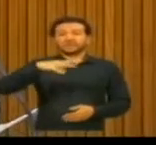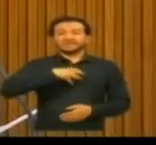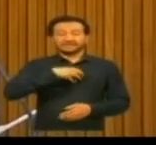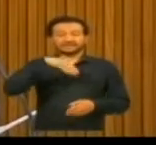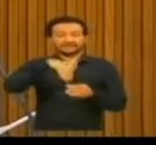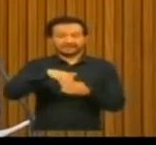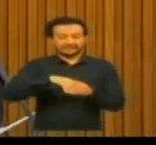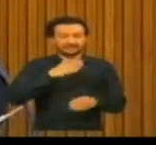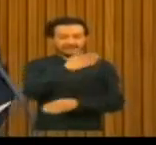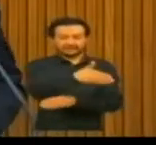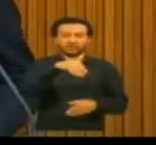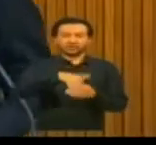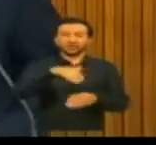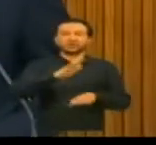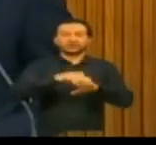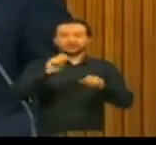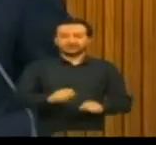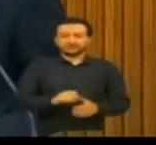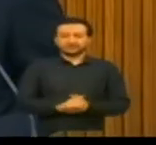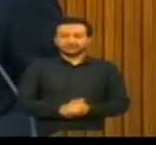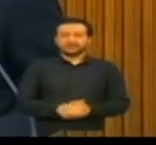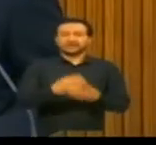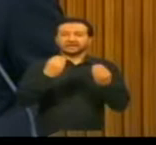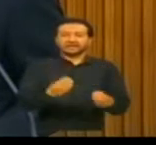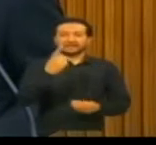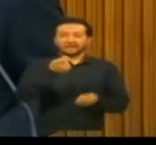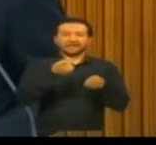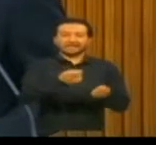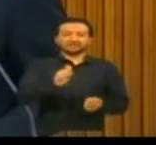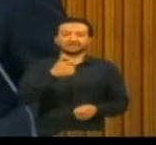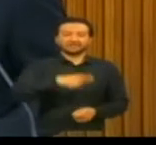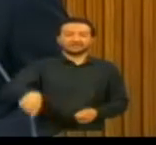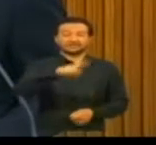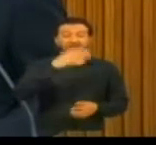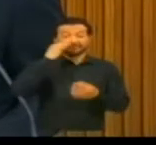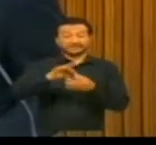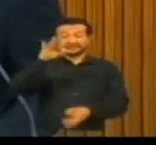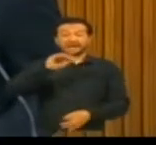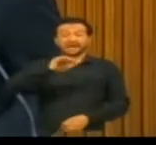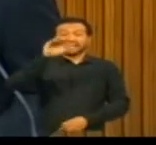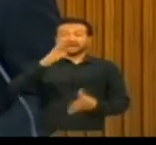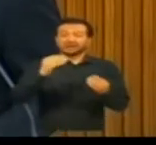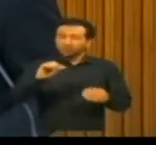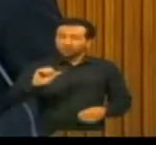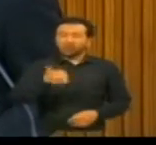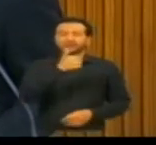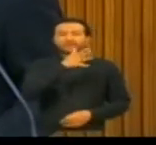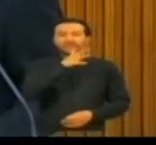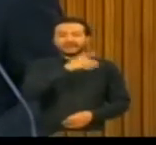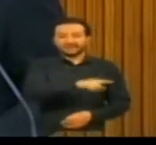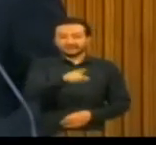sandığa gideceksiniz, oy kullanacaksınız. İyi bir eğitim aldınız. İnsan hayatının ne kadar değerli olduğunu